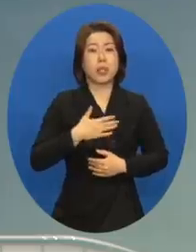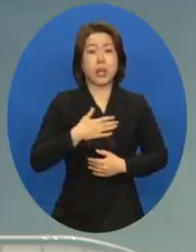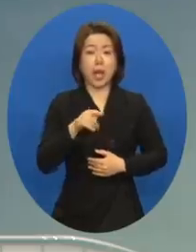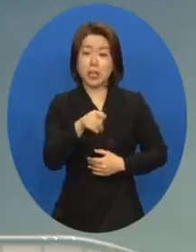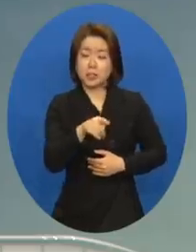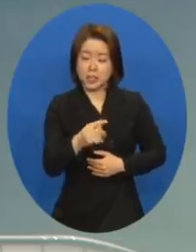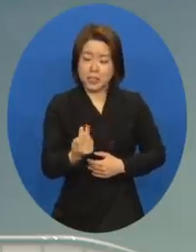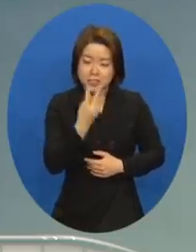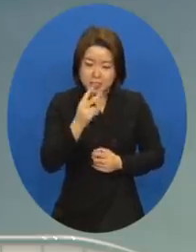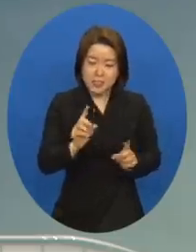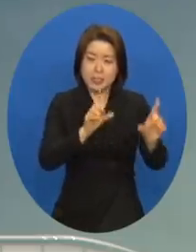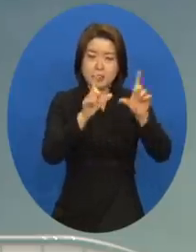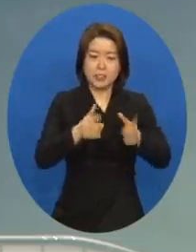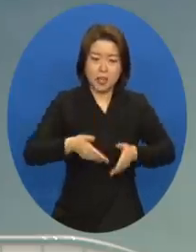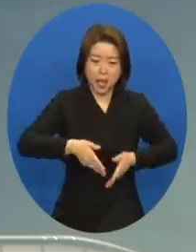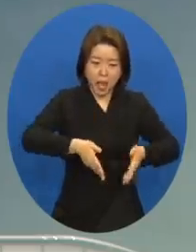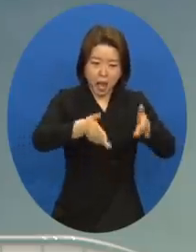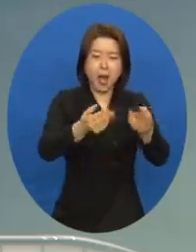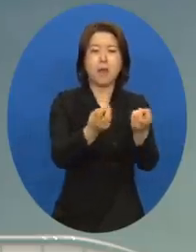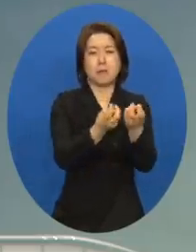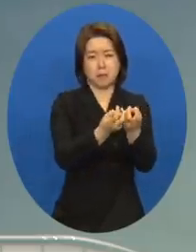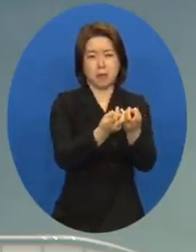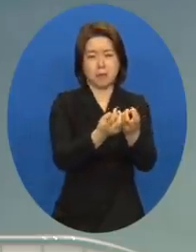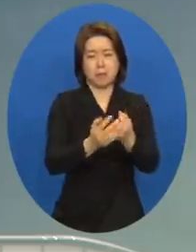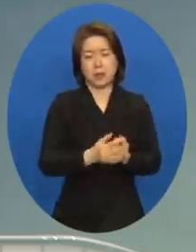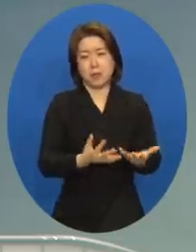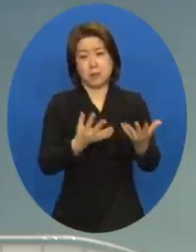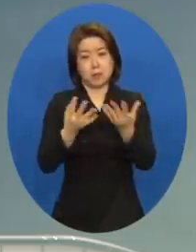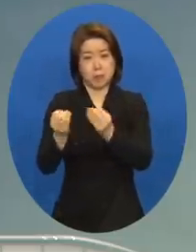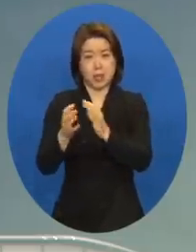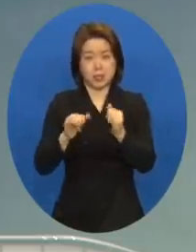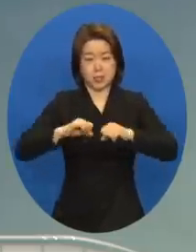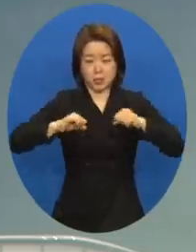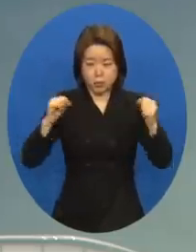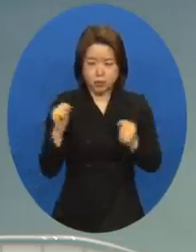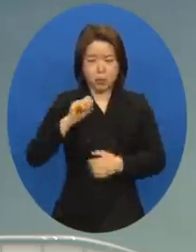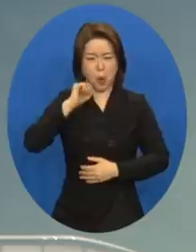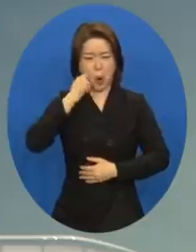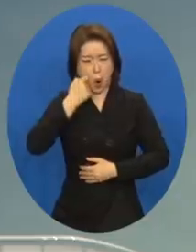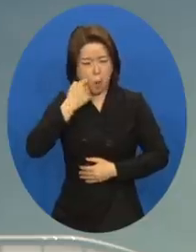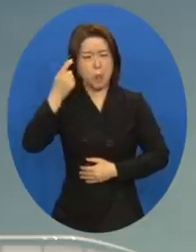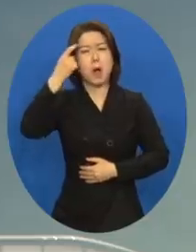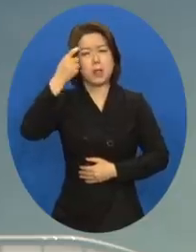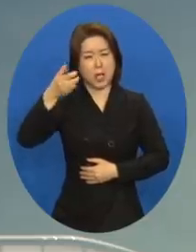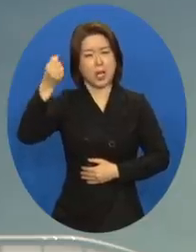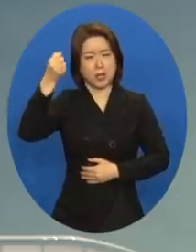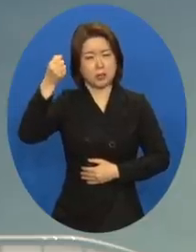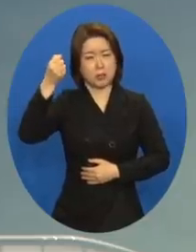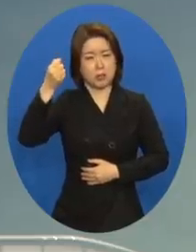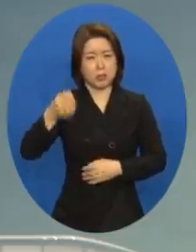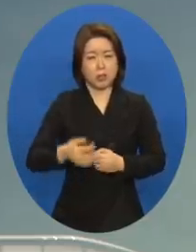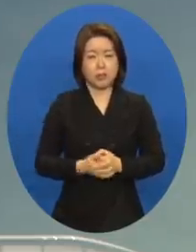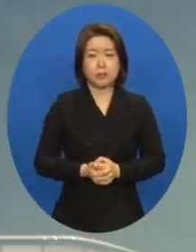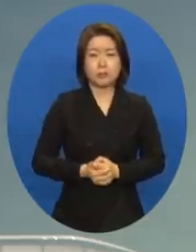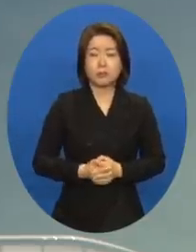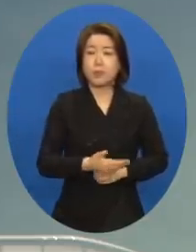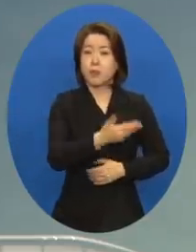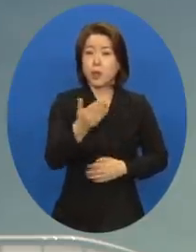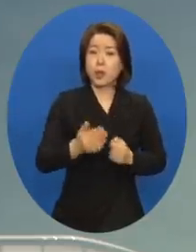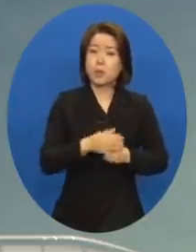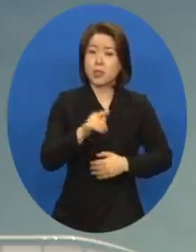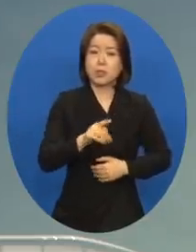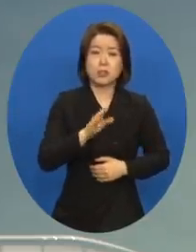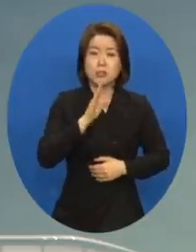길입니다. 많은 분들이 순종이 어렵다고 생각합니다. 여러분, 이것은